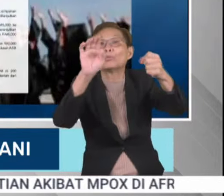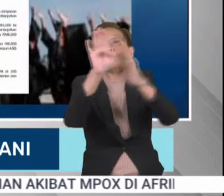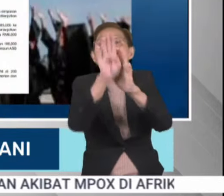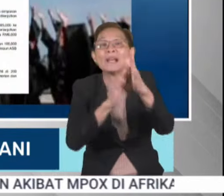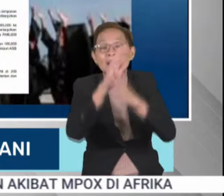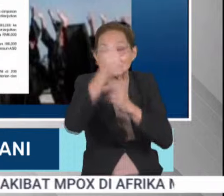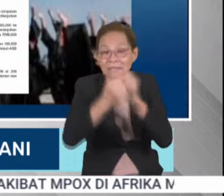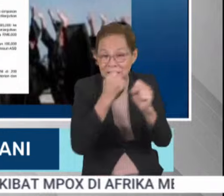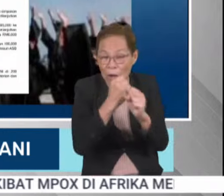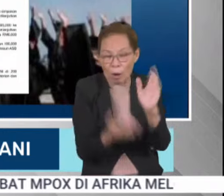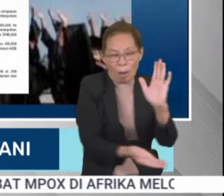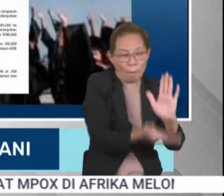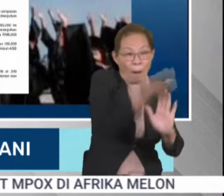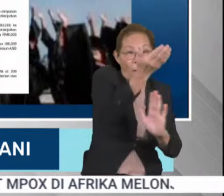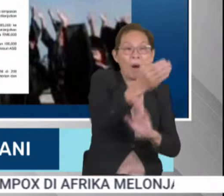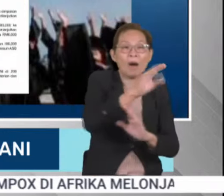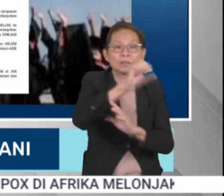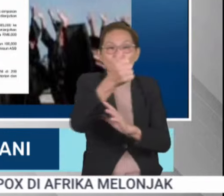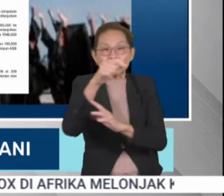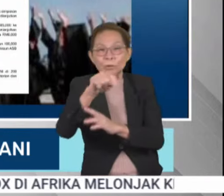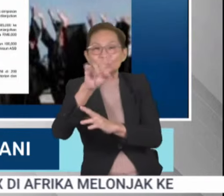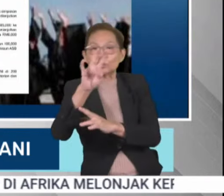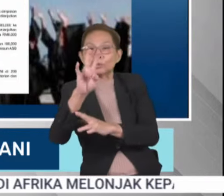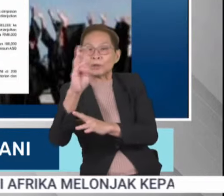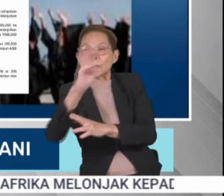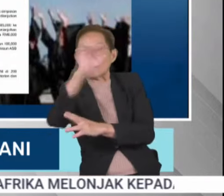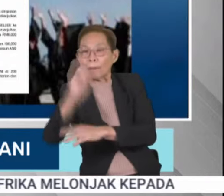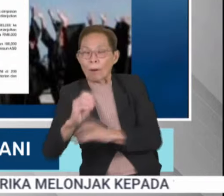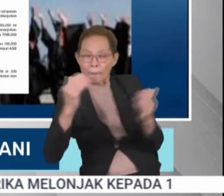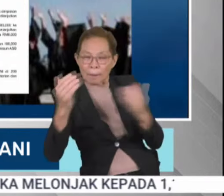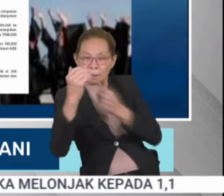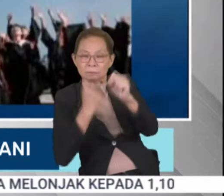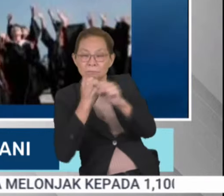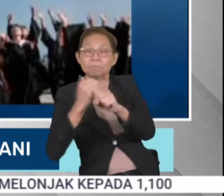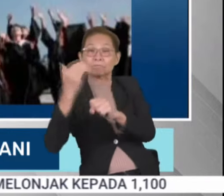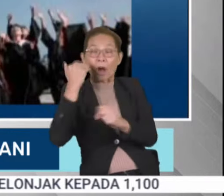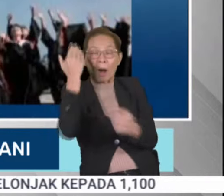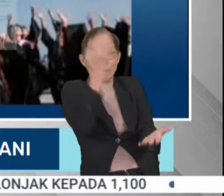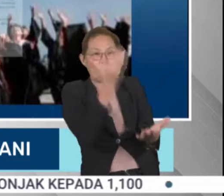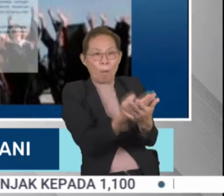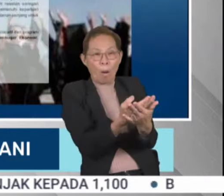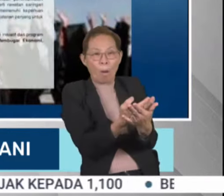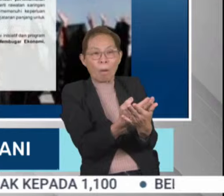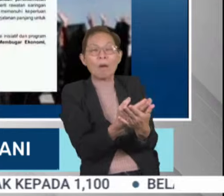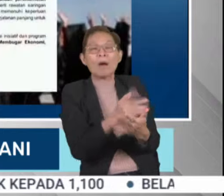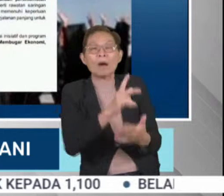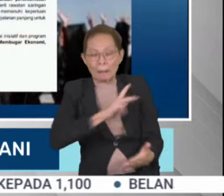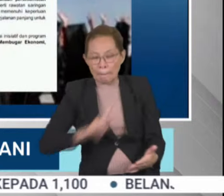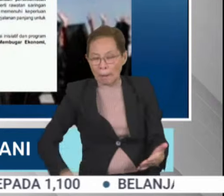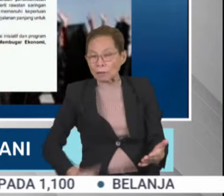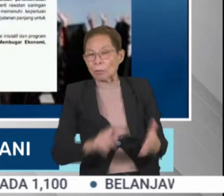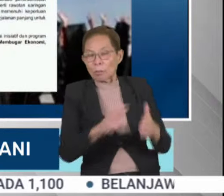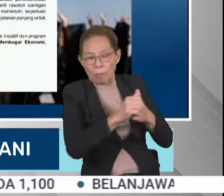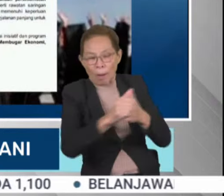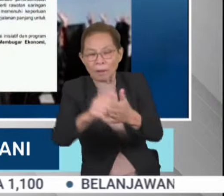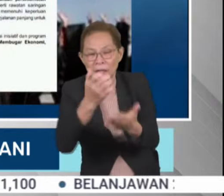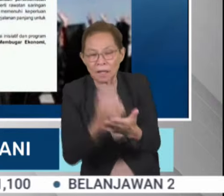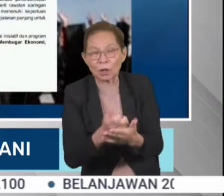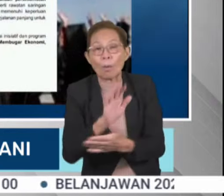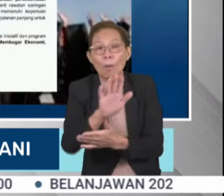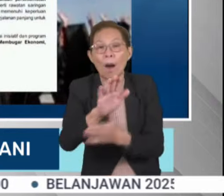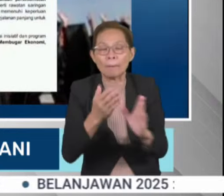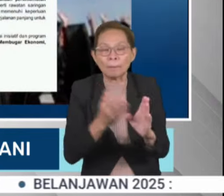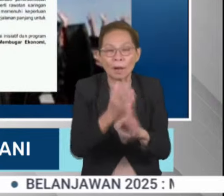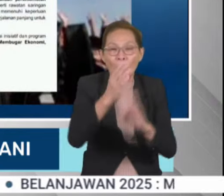RM18.1 bilion tahun ini. Peningkatan sebanyak 10.76% berbanding tahun lalu itu bukti peranan penting kementerian sebagai pemangkin ekonomi madani